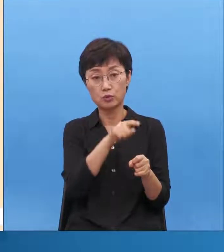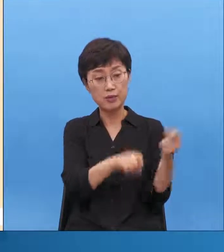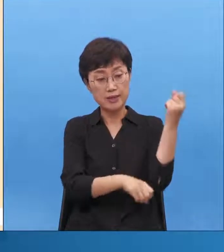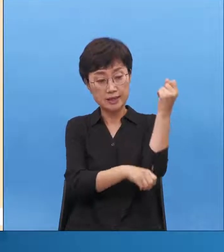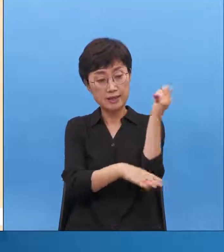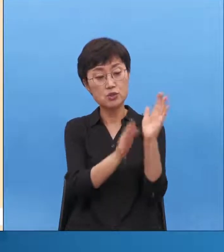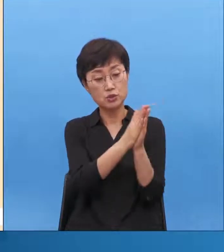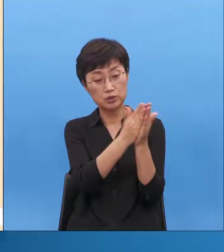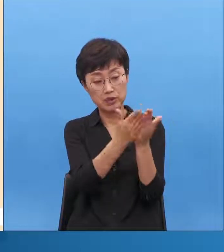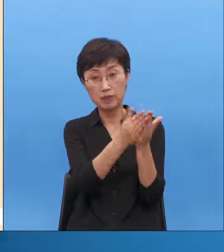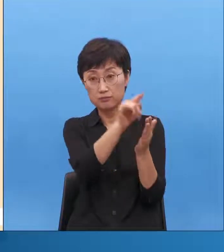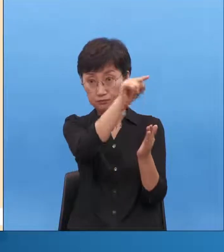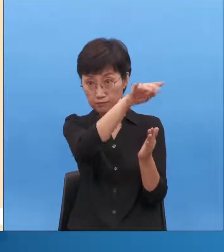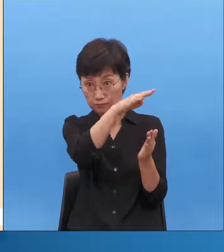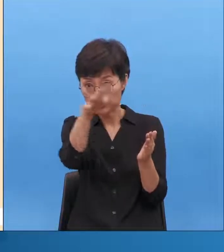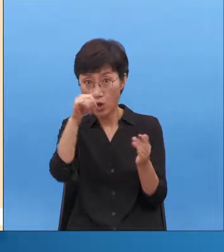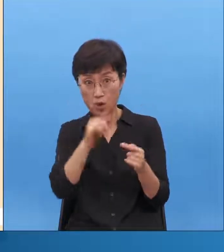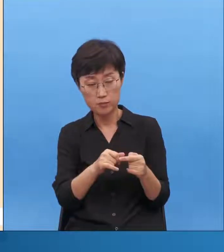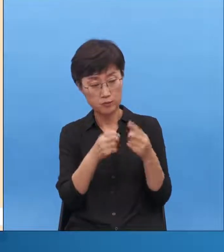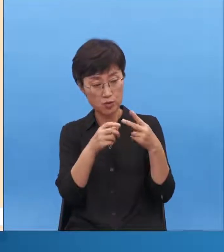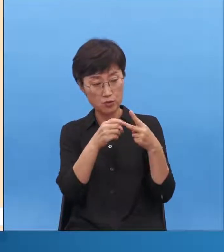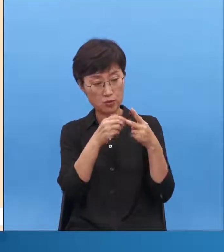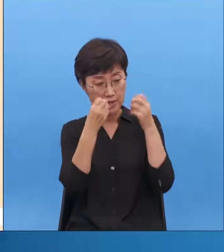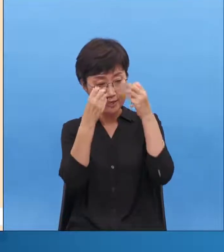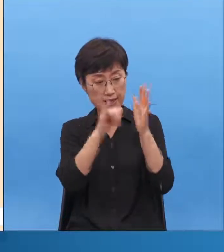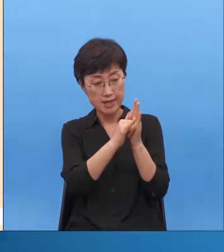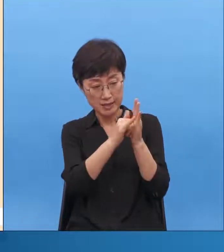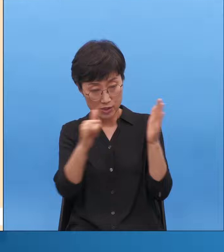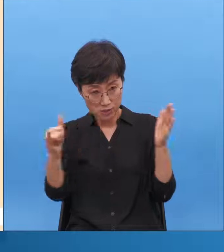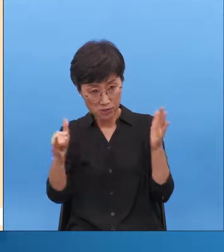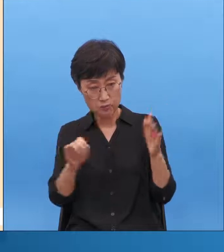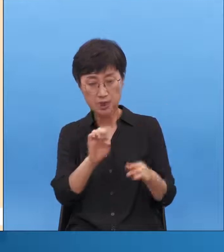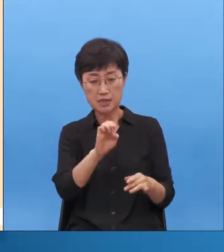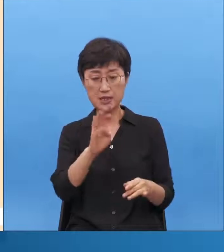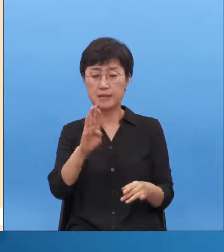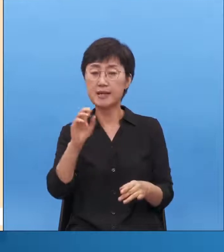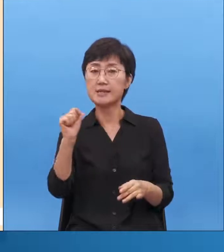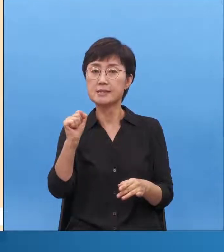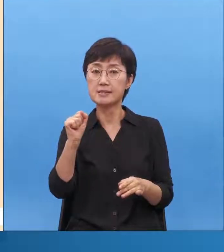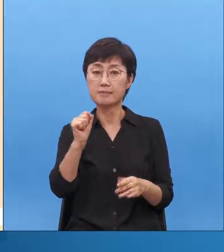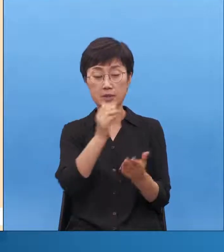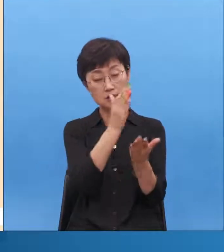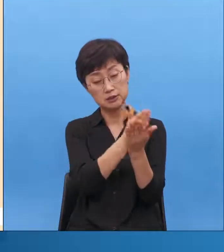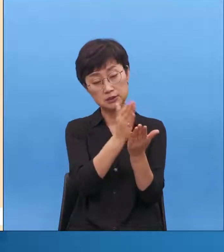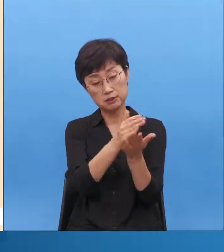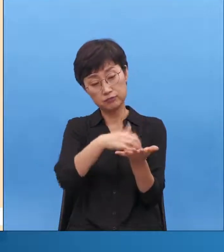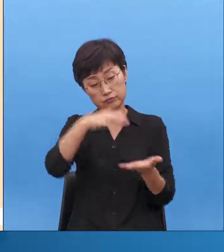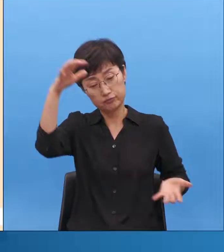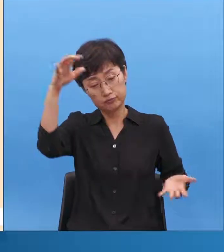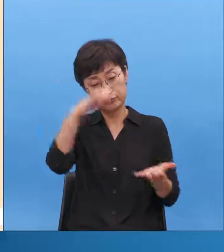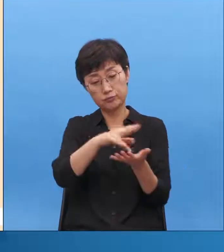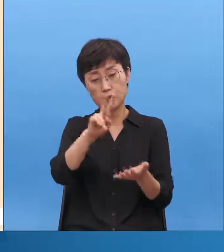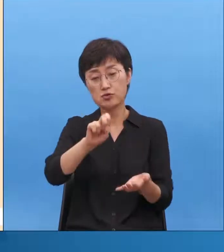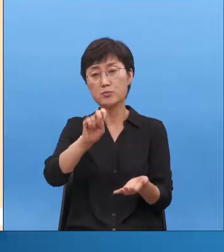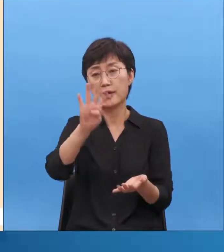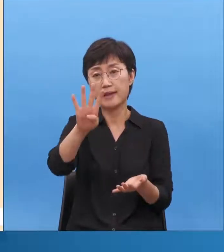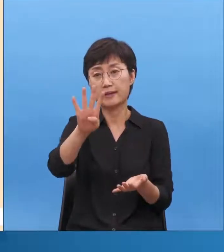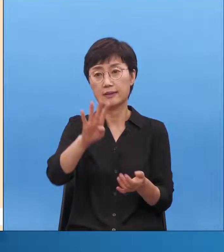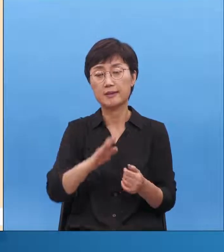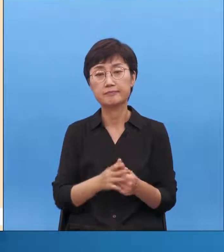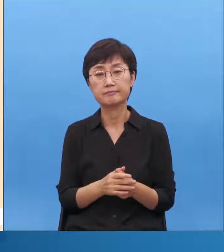기초 교재와 새가족 양육 교재, EBS 훈련 교재 등 총 24권이 판매되고